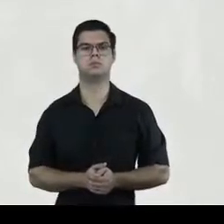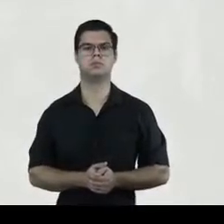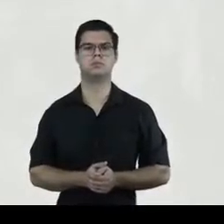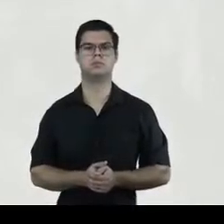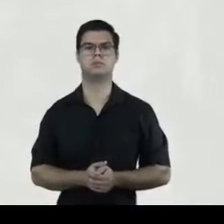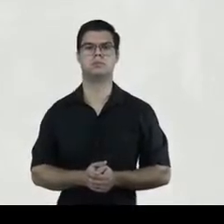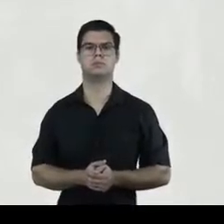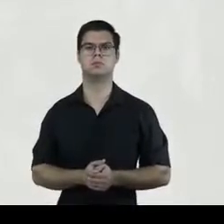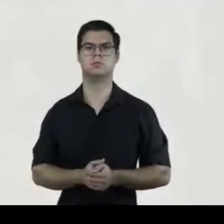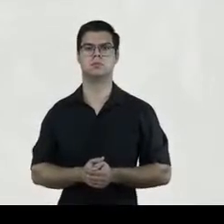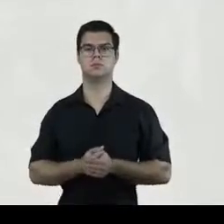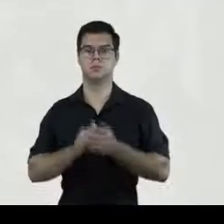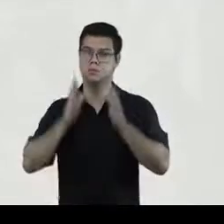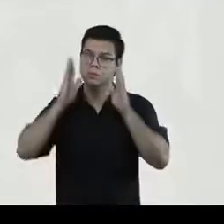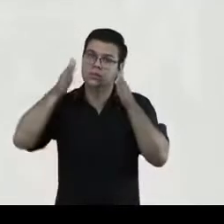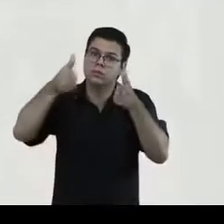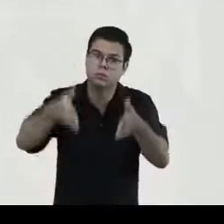gandot.